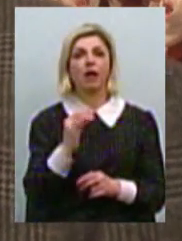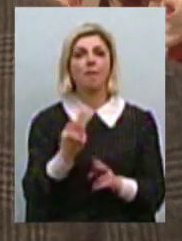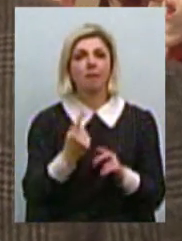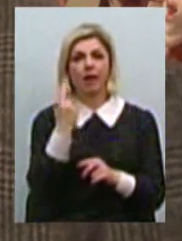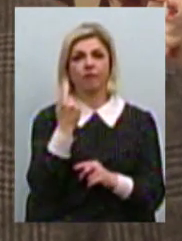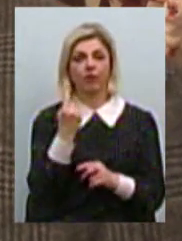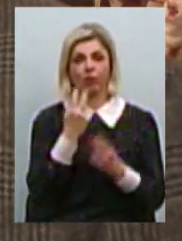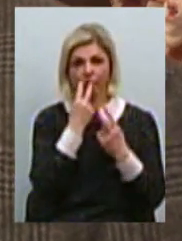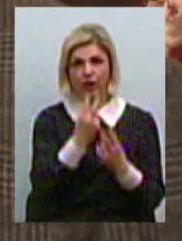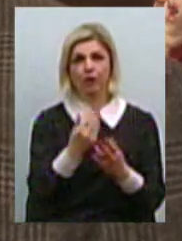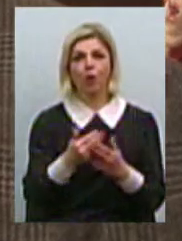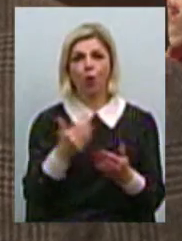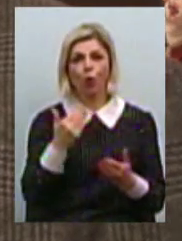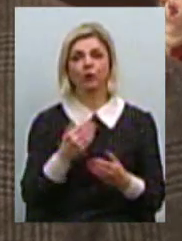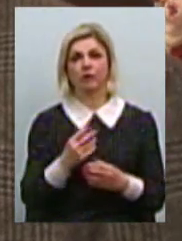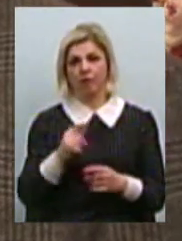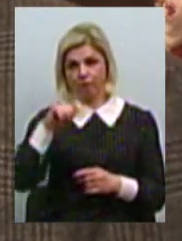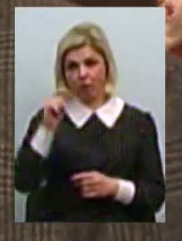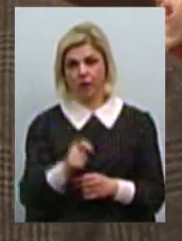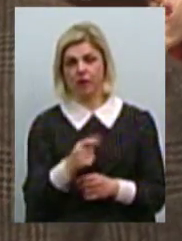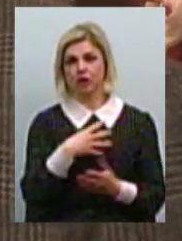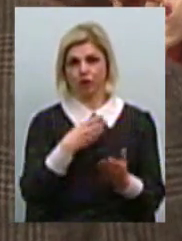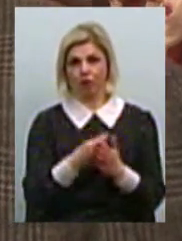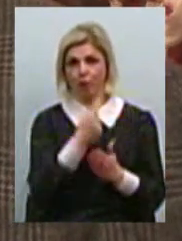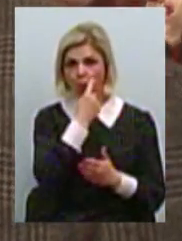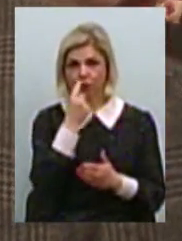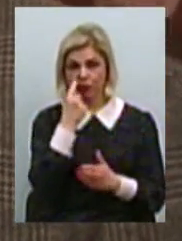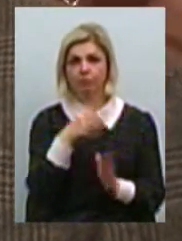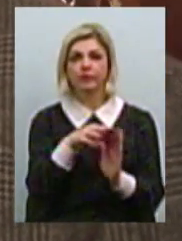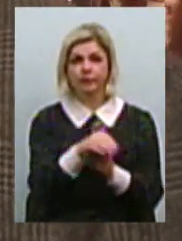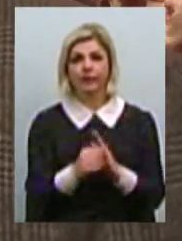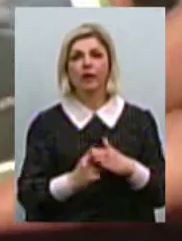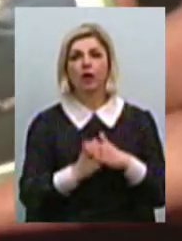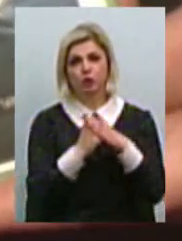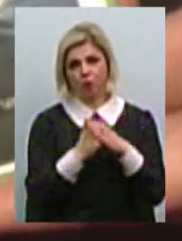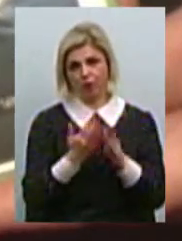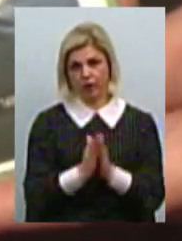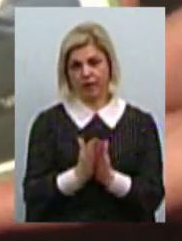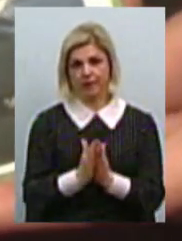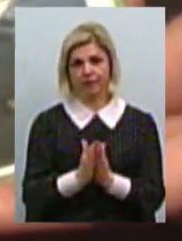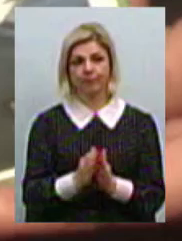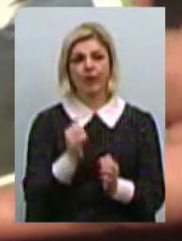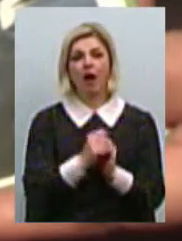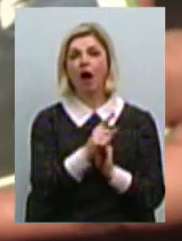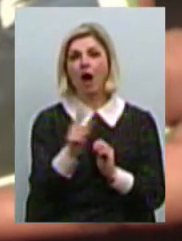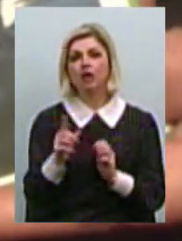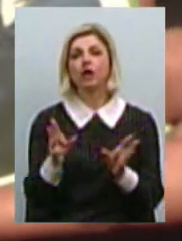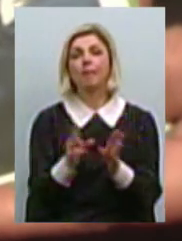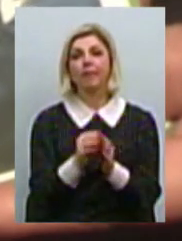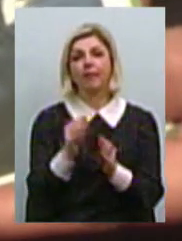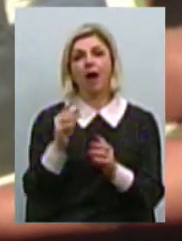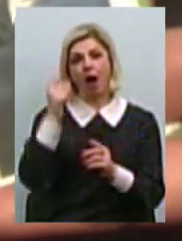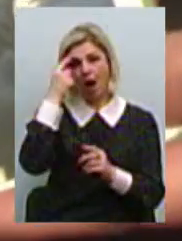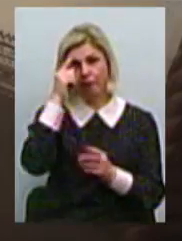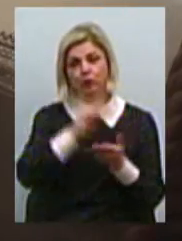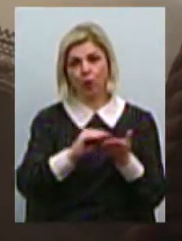перше враження від побаченої війни, насправді власними очима, вони лягли в основу цього есе. Кожен співавтор писав в тому стилі,